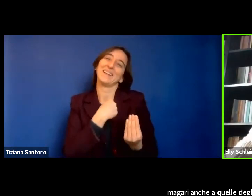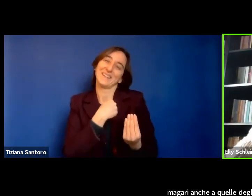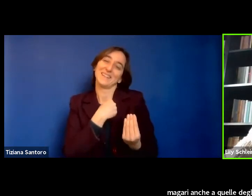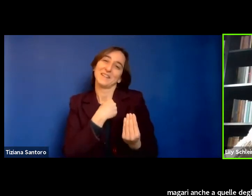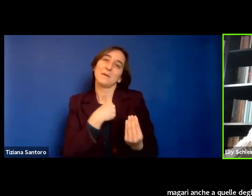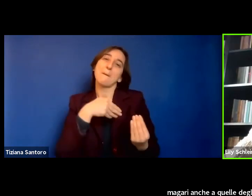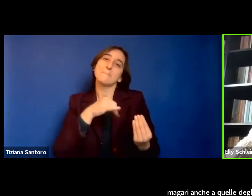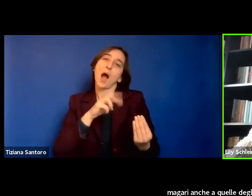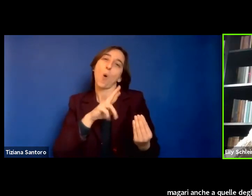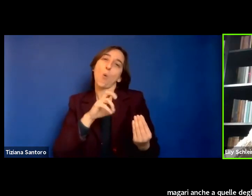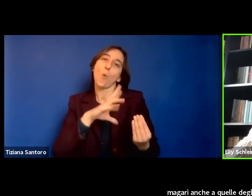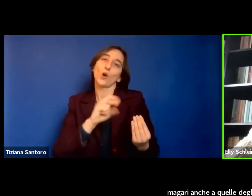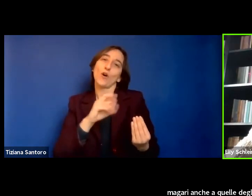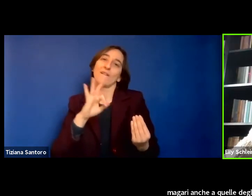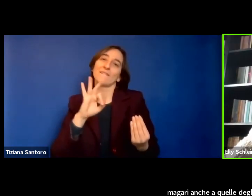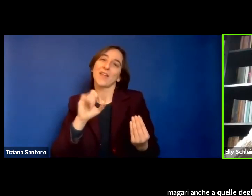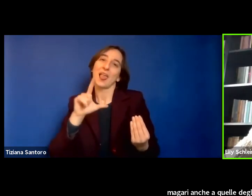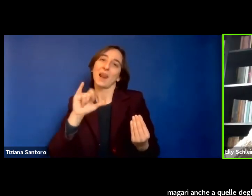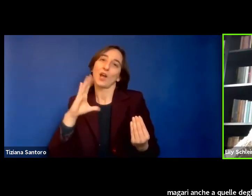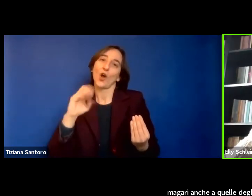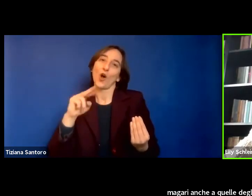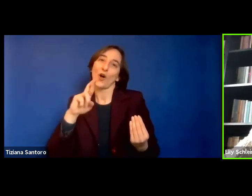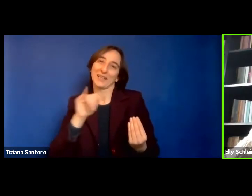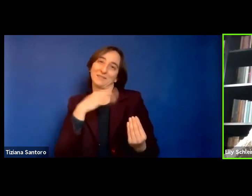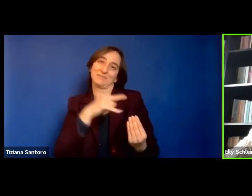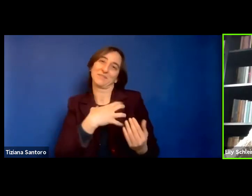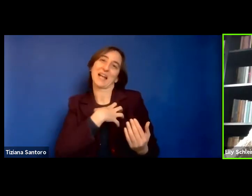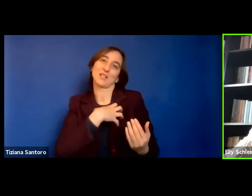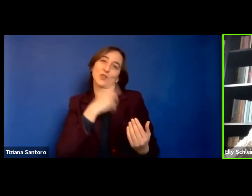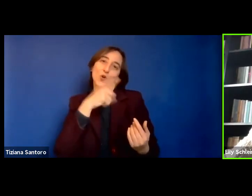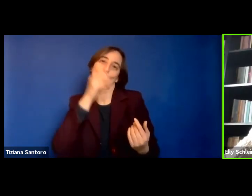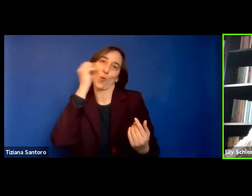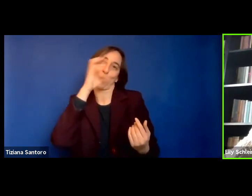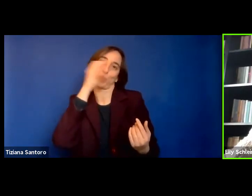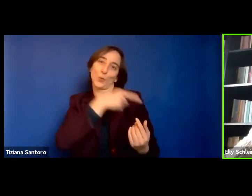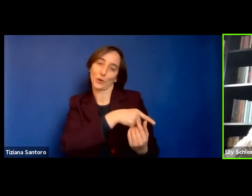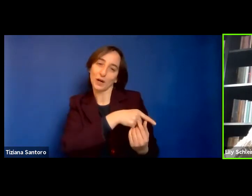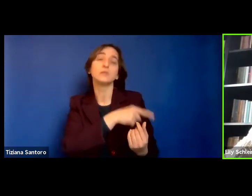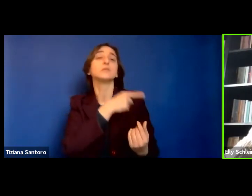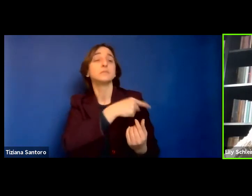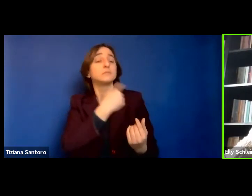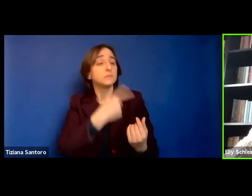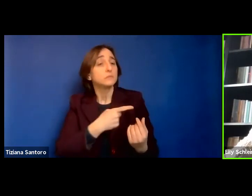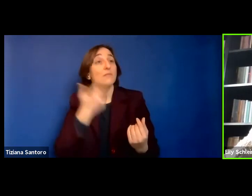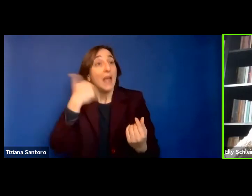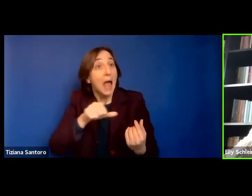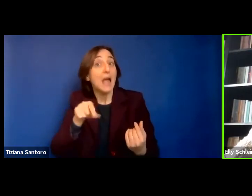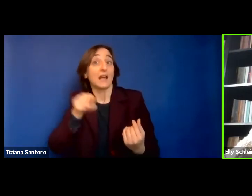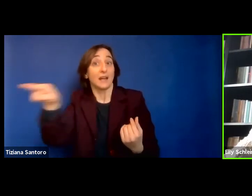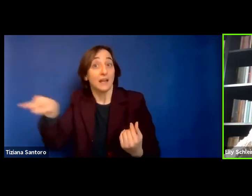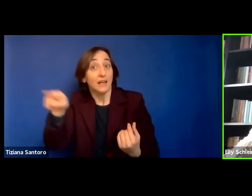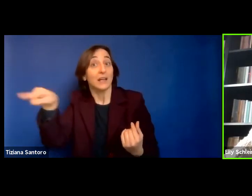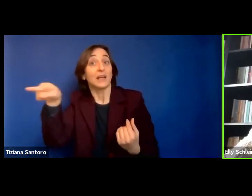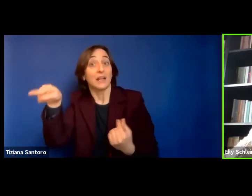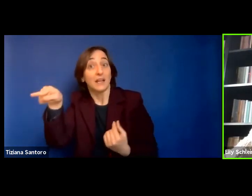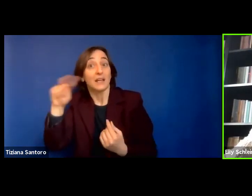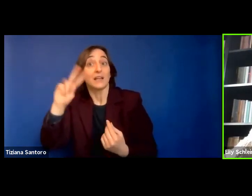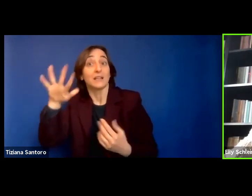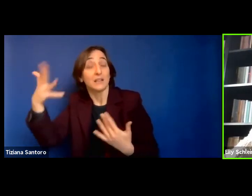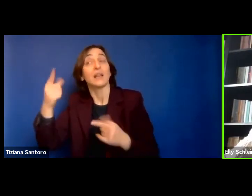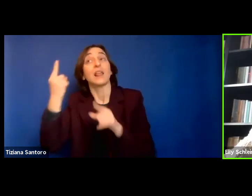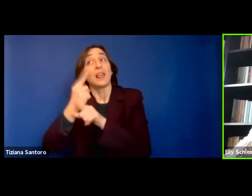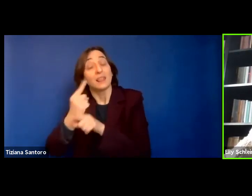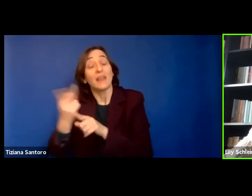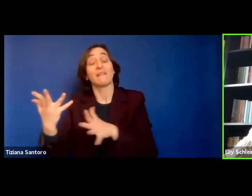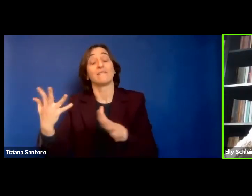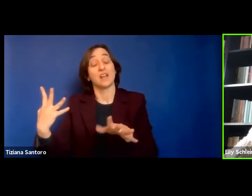dobbiamo impegnarci molto perché anche a questa parte della nostra comunità, siano pienamente accessibili tanti servizi culturali